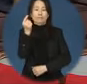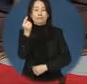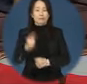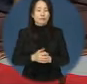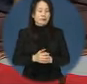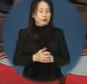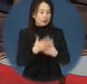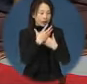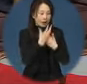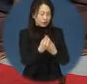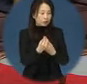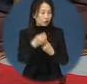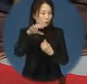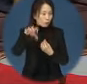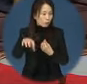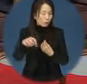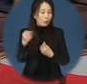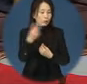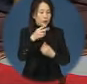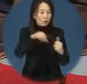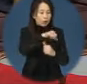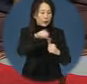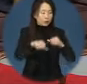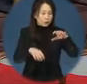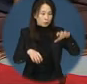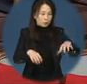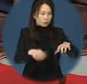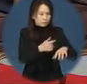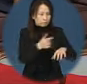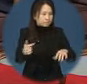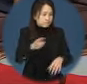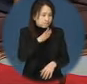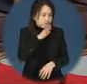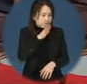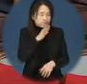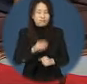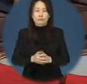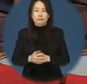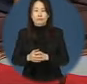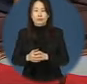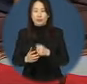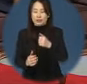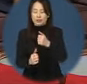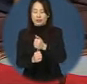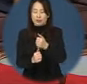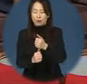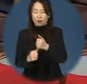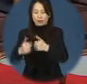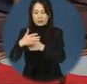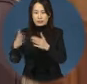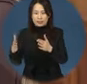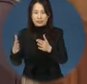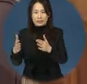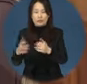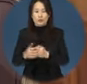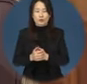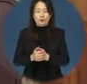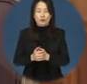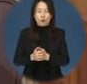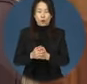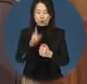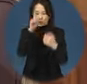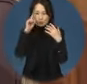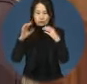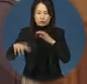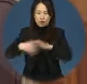안전 파트 고 행정 파트도 굉장히 크게 한 차관 시라 그런데 1차와 진실이 라고도 하고요 정부 역시 레